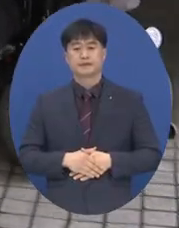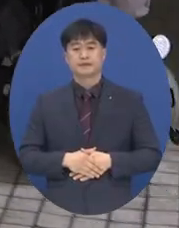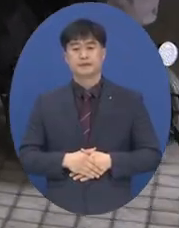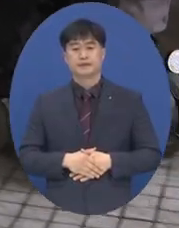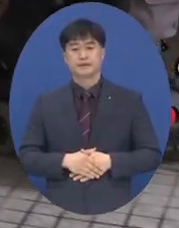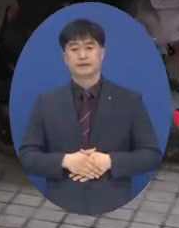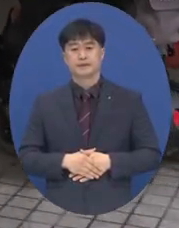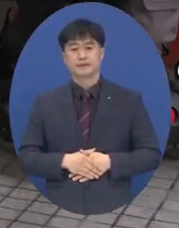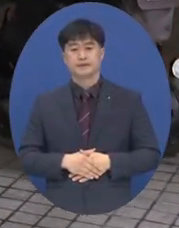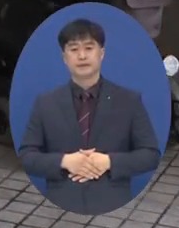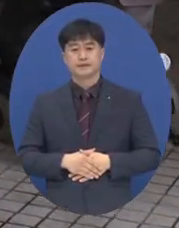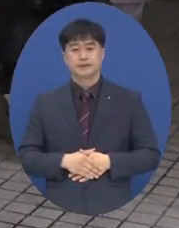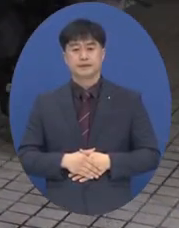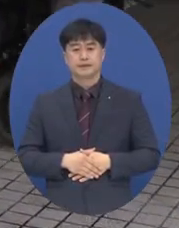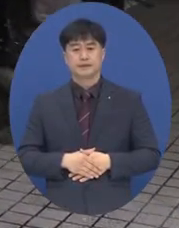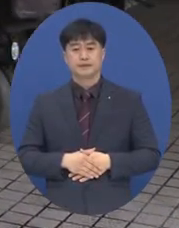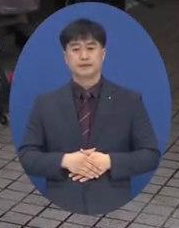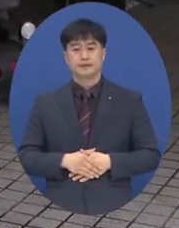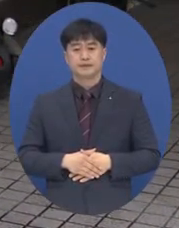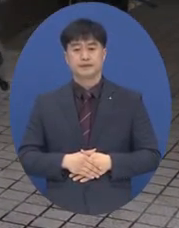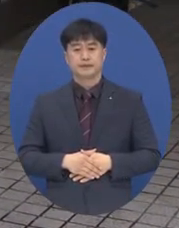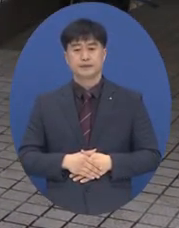경기 주 tv 구형 술입니다